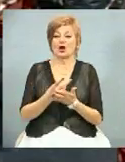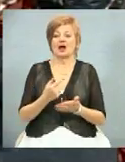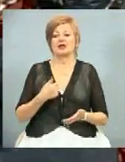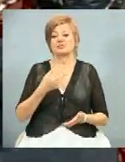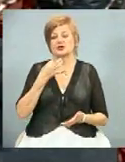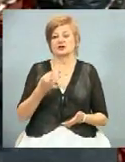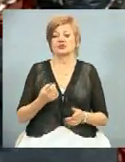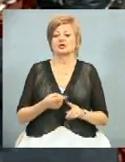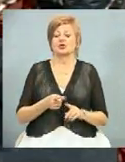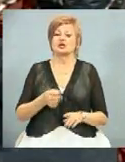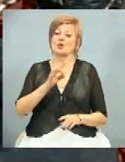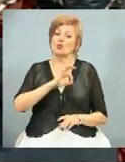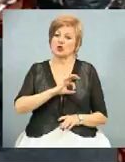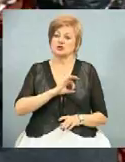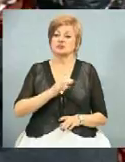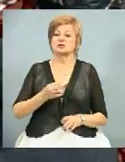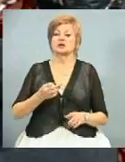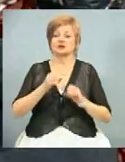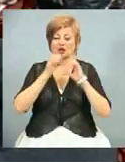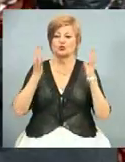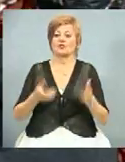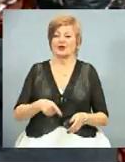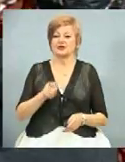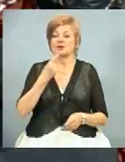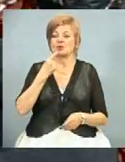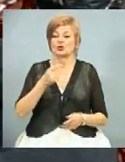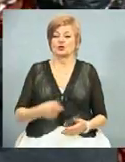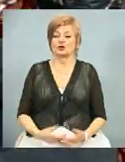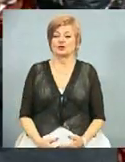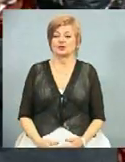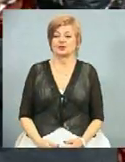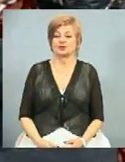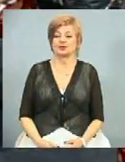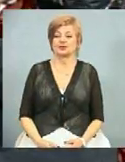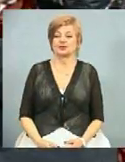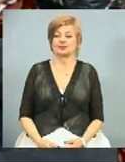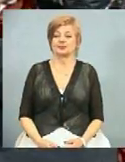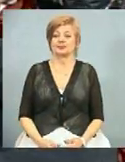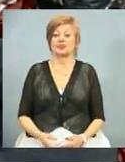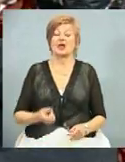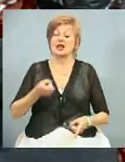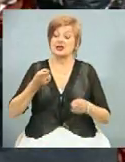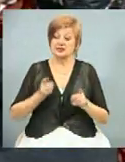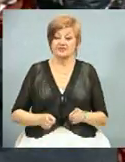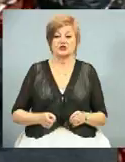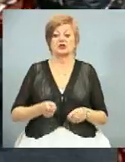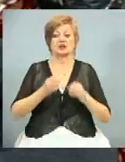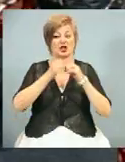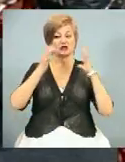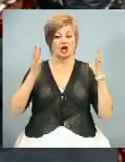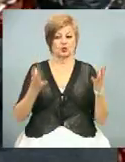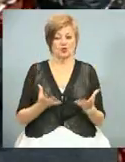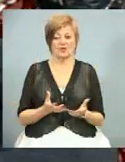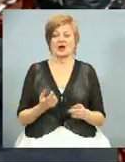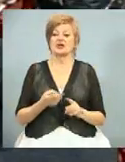скажу, що це дуже корисно, до речі, надувати повітряну кульку. Давай, надувай кульку. А я скажу, що, друзі, насправді надувати повітряну кульку, давай,